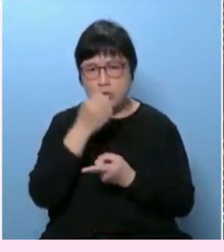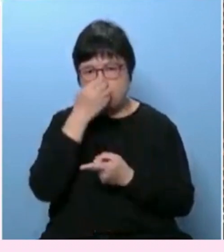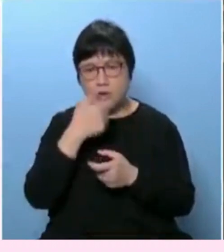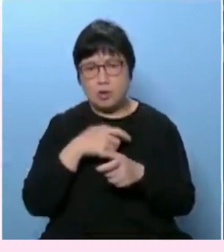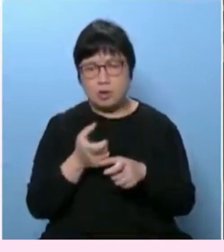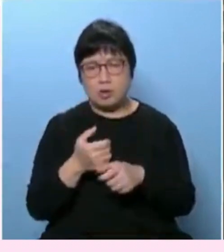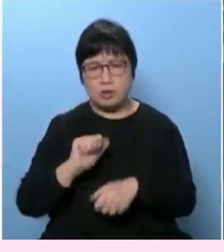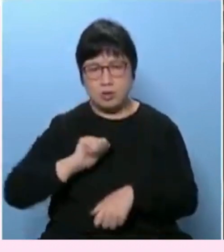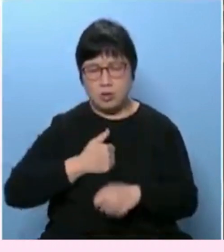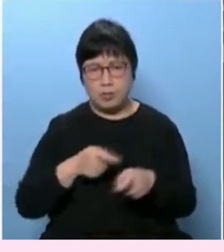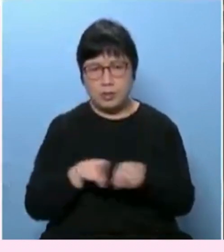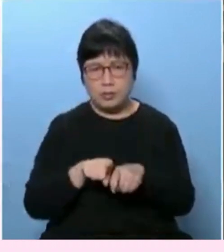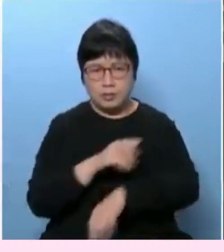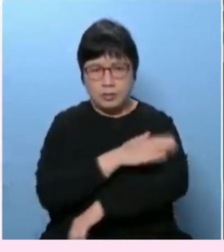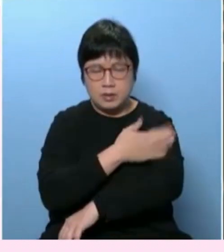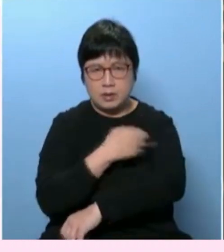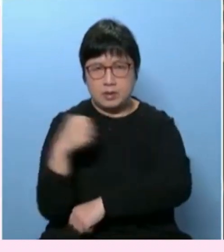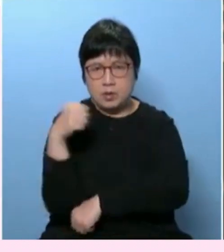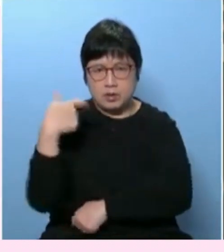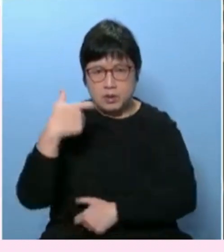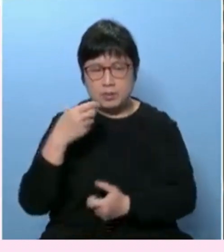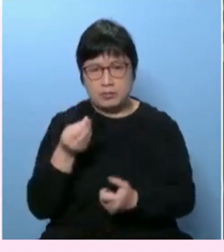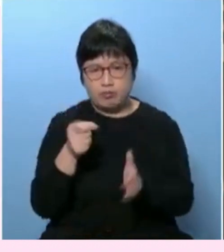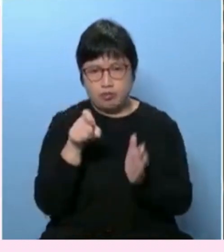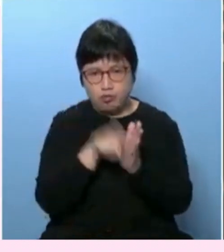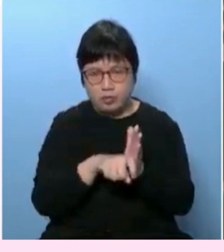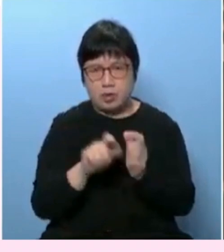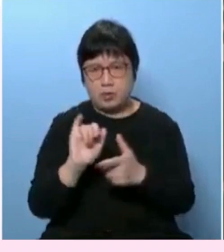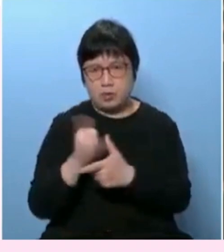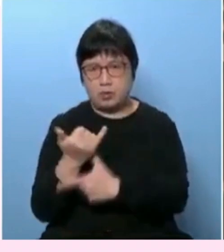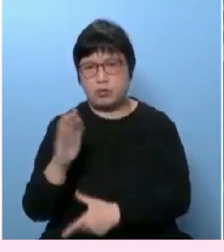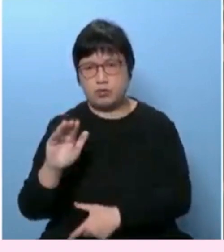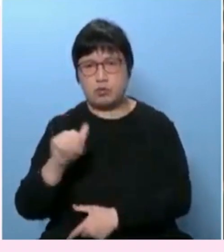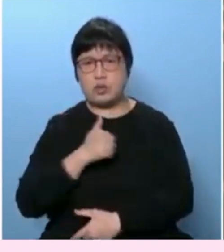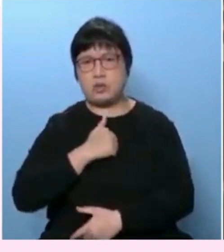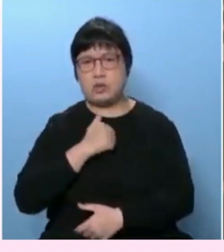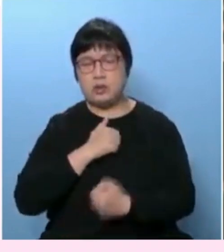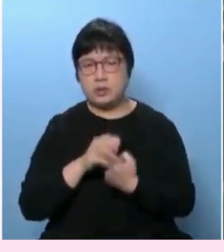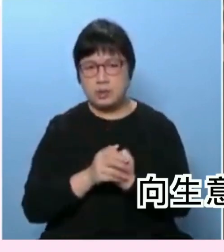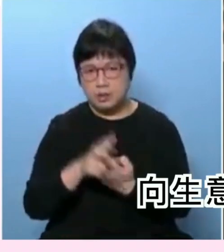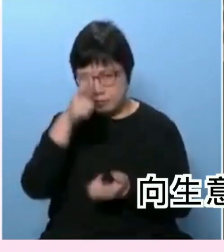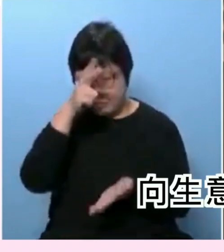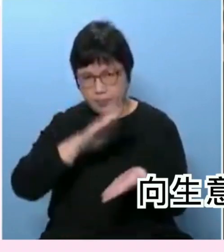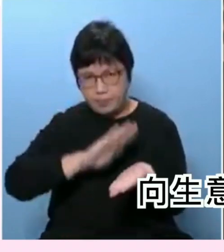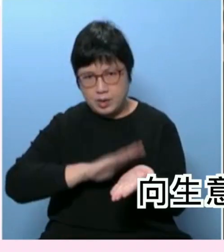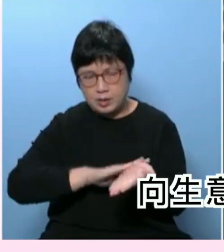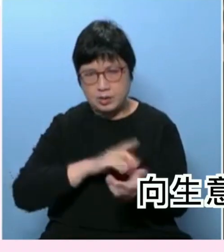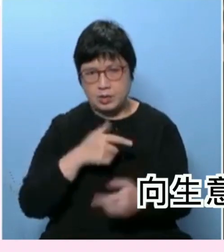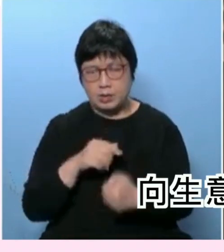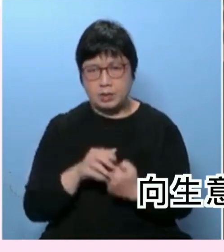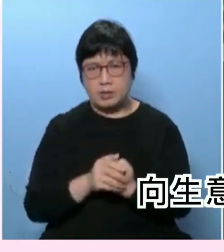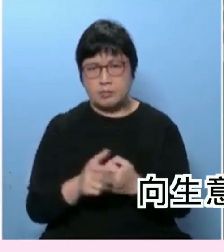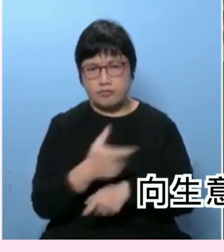雇員向強積金計劃供款半年，亦都有評論指出政府在疫情下向生意興